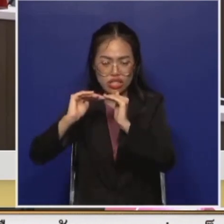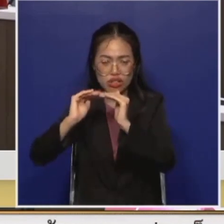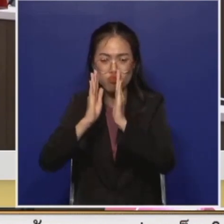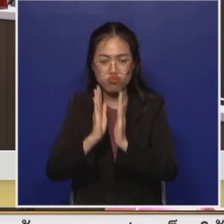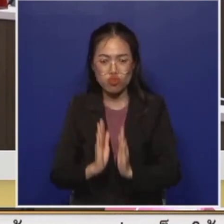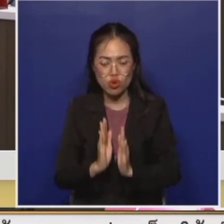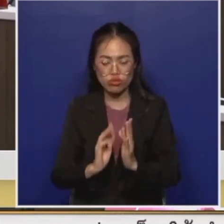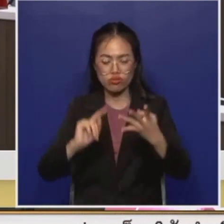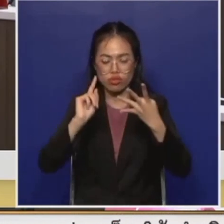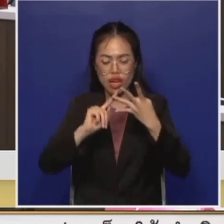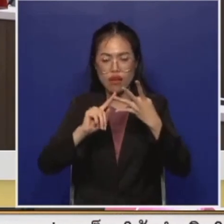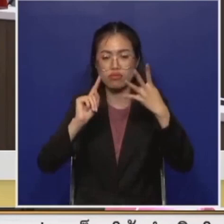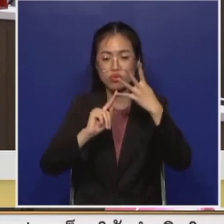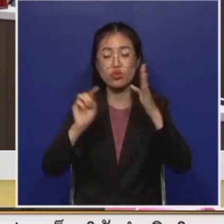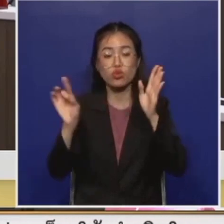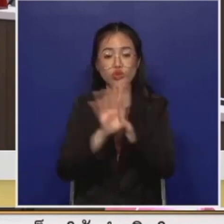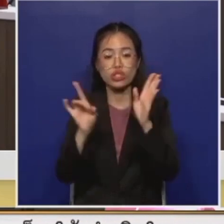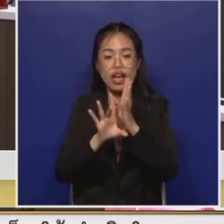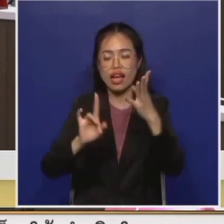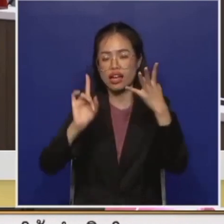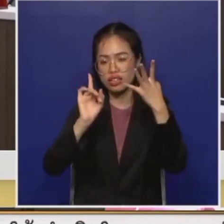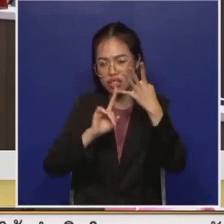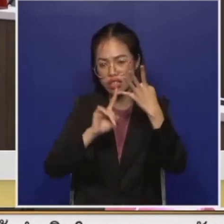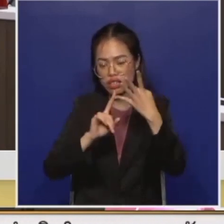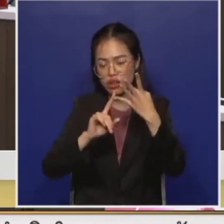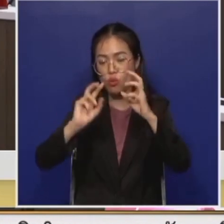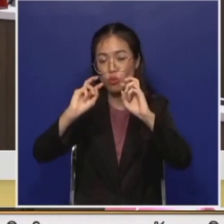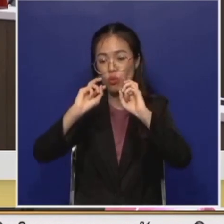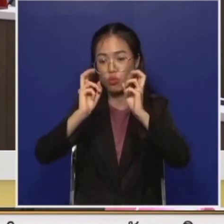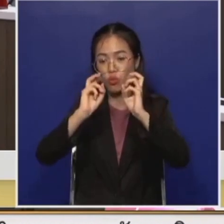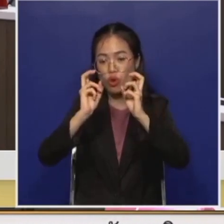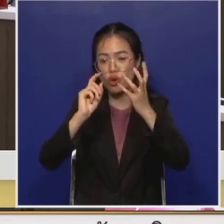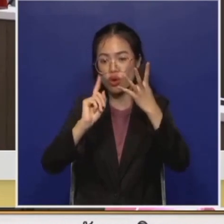crossover and callsF